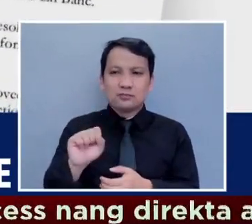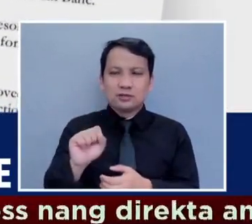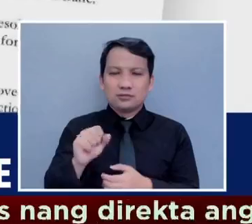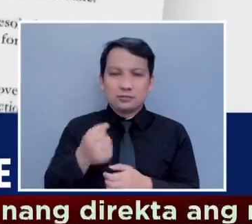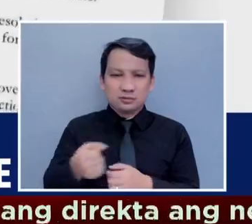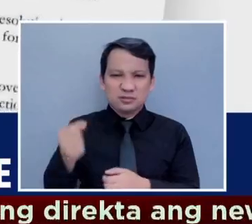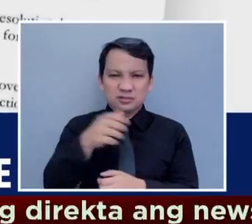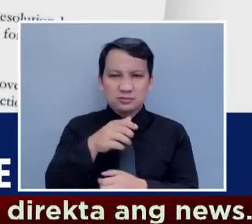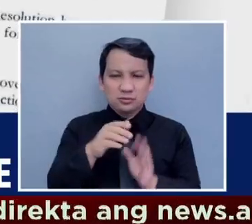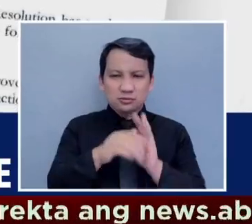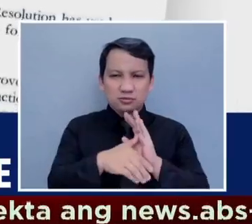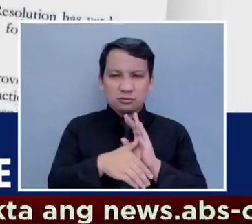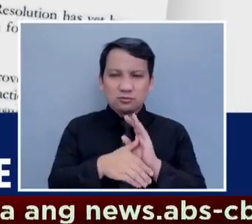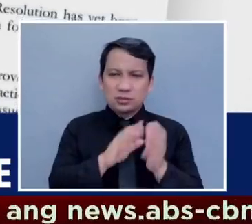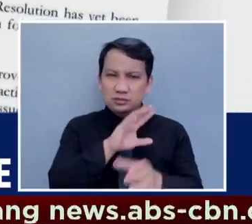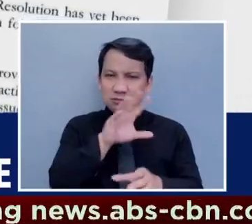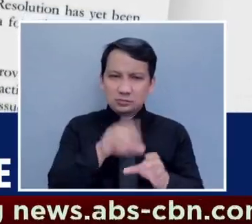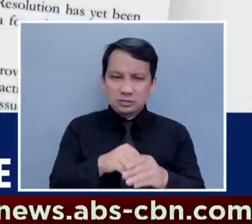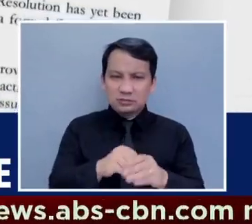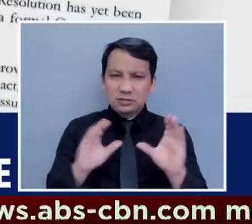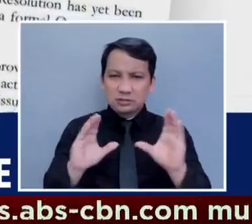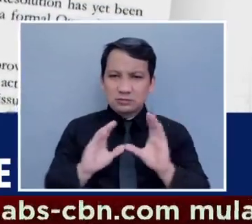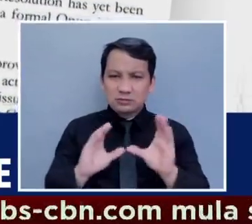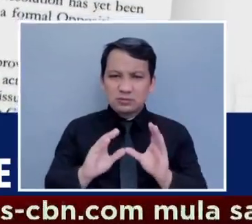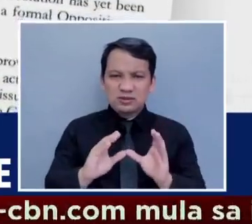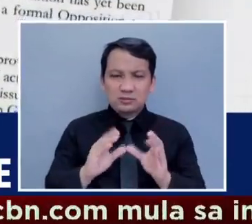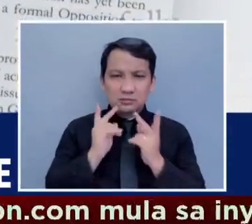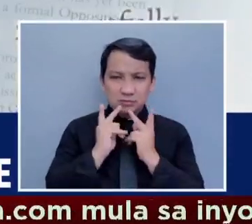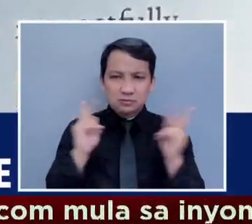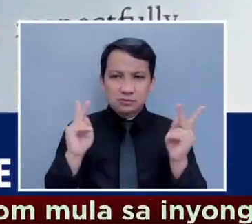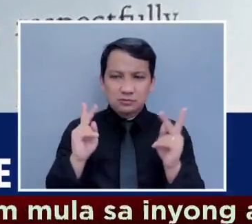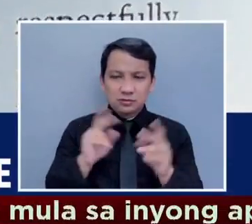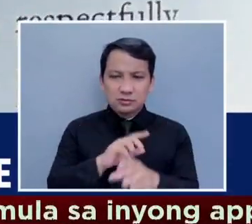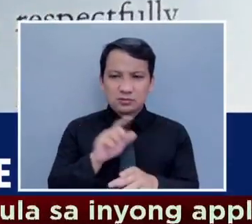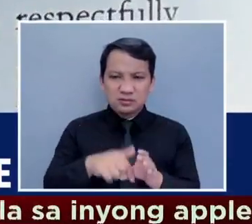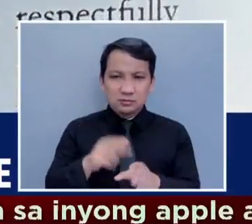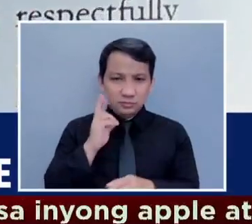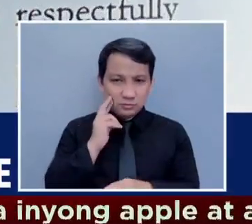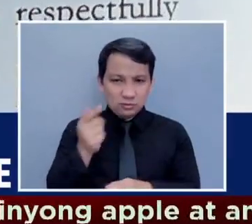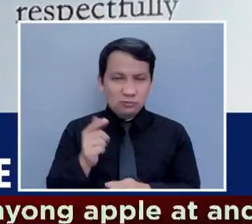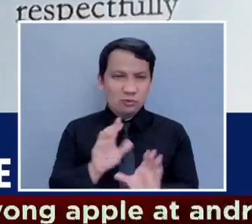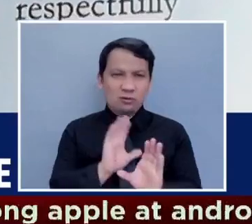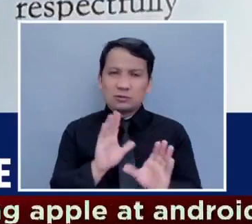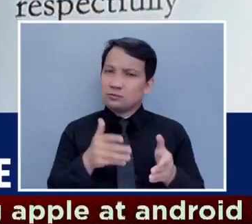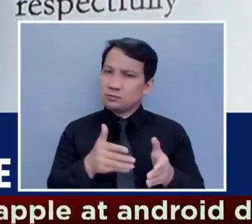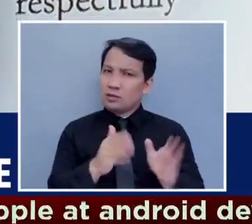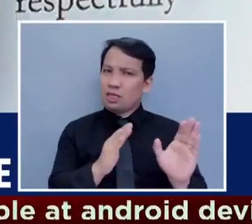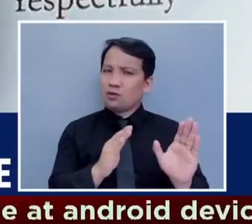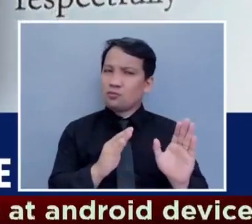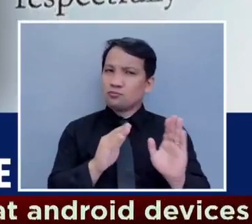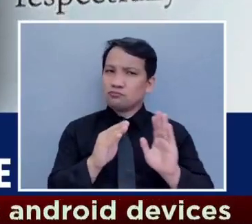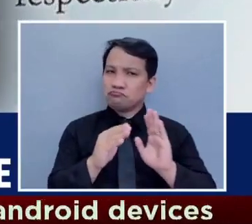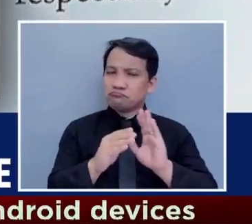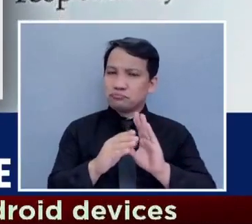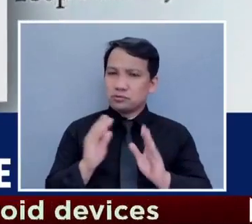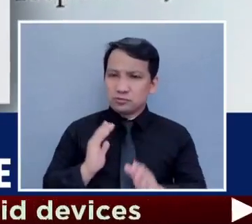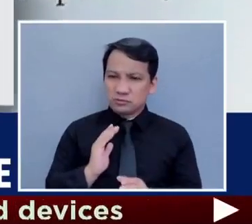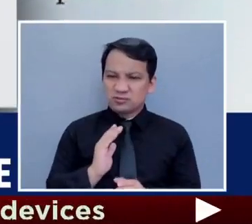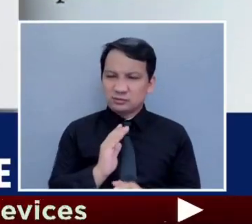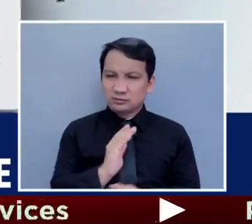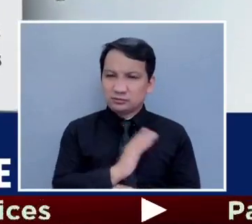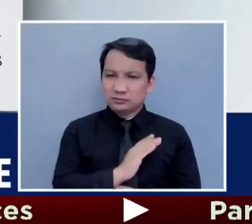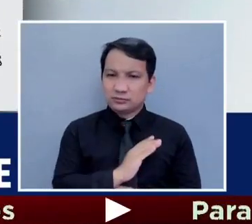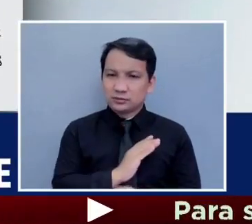COMELEC na mag-issue ng Certificate of Proclamation kay Guanzon at huwag payagan ng Kamara na makapagtrabaho si Guanzon